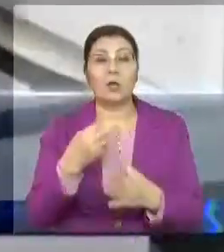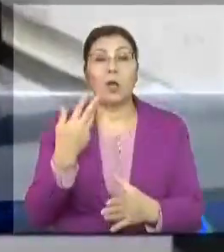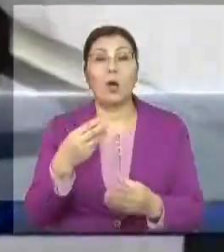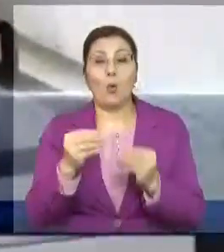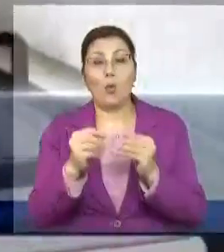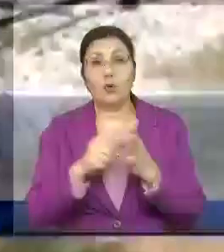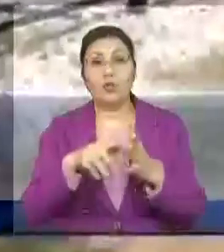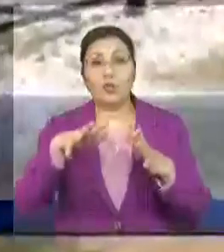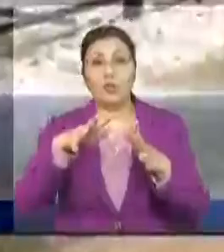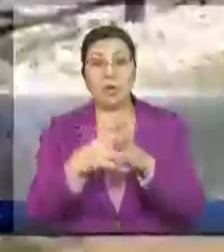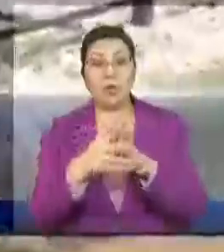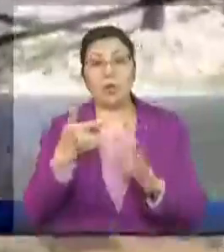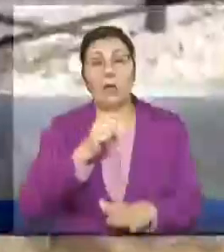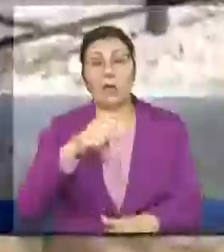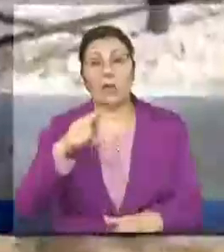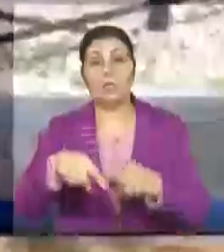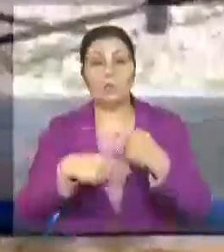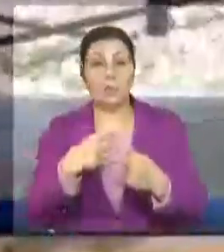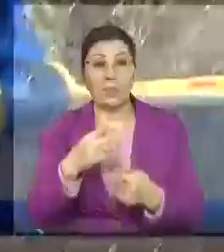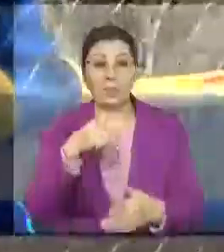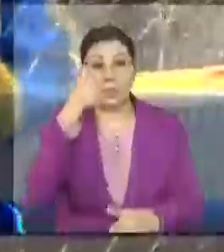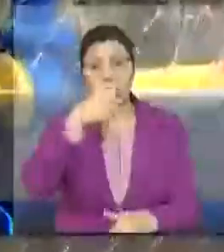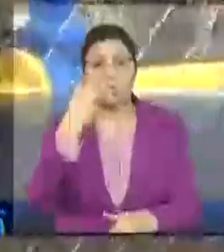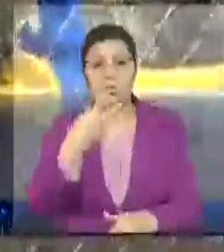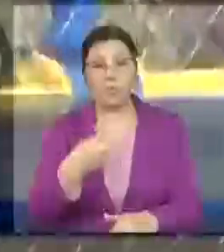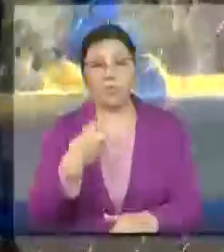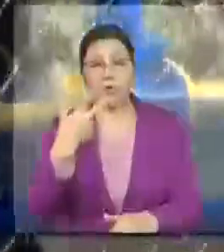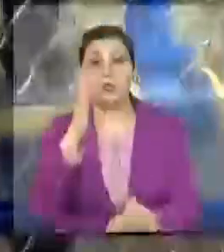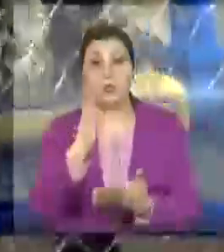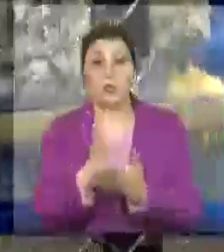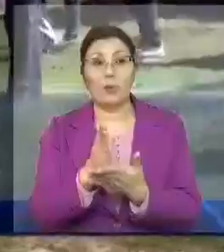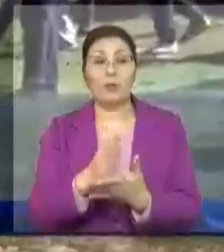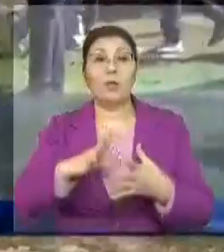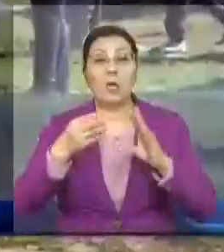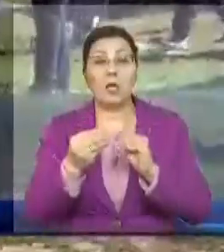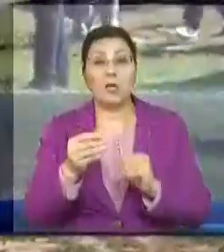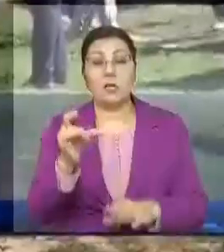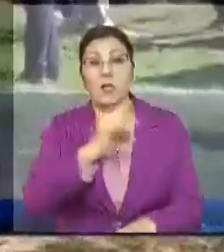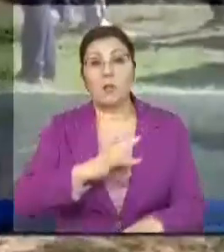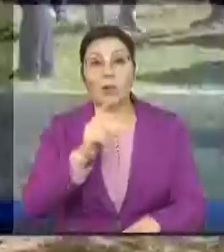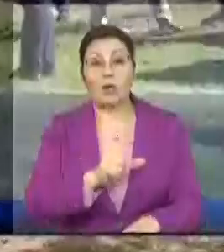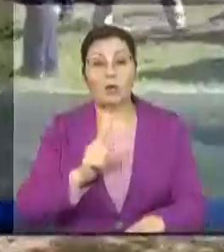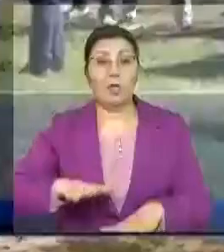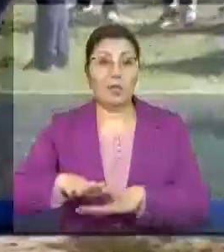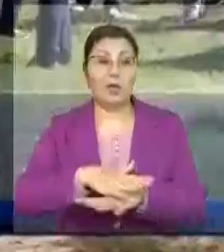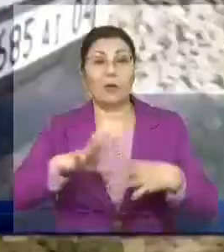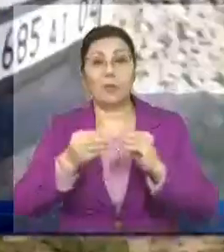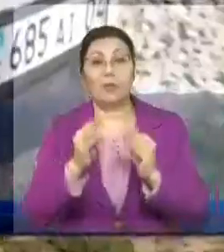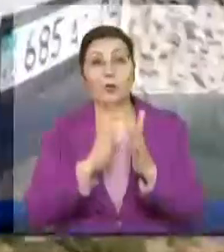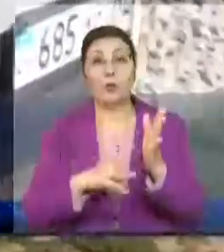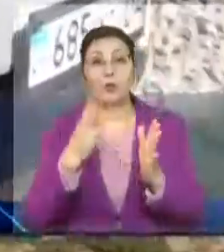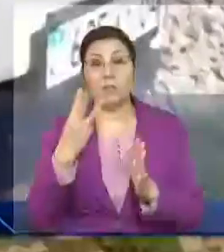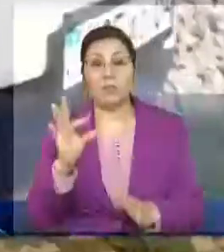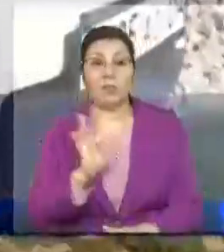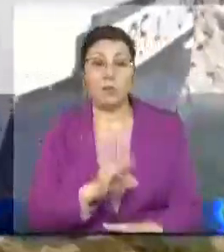17-сі газдандырылса, келер жылы бұл сан 23-ке жетпек. Жоспар жүзеге асса, жалпы аудан халқының газбен қамтылу көрсеткіші 98%